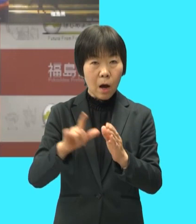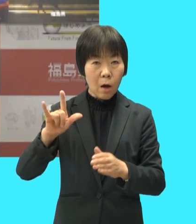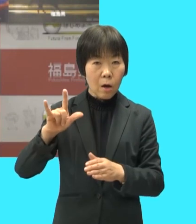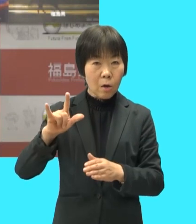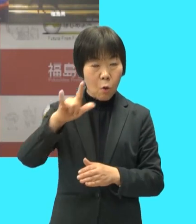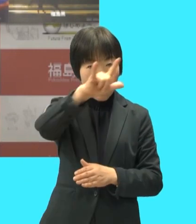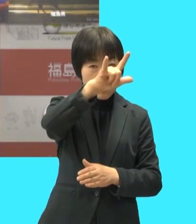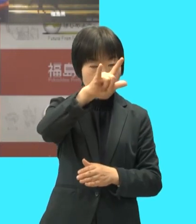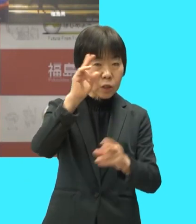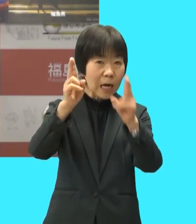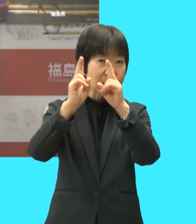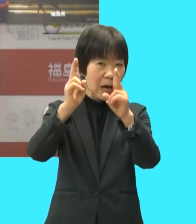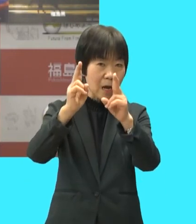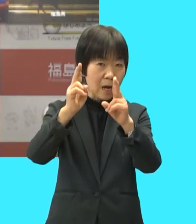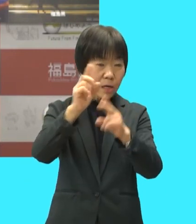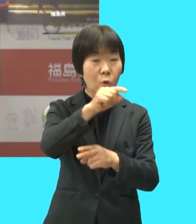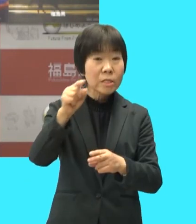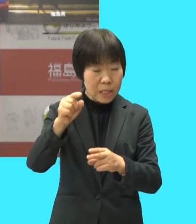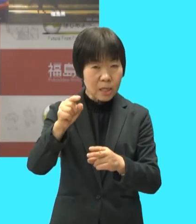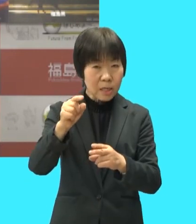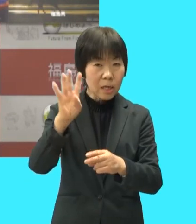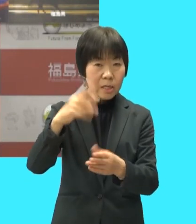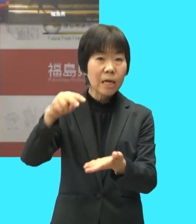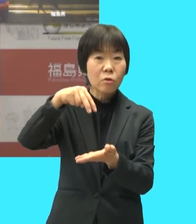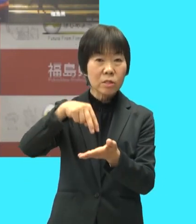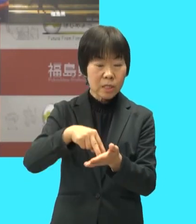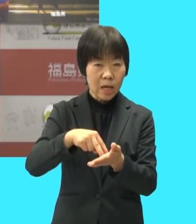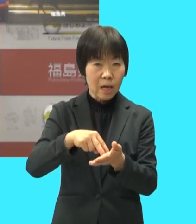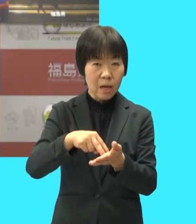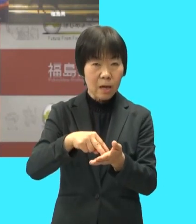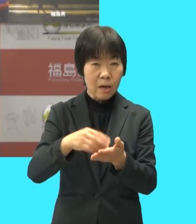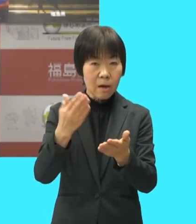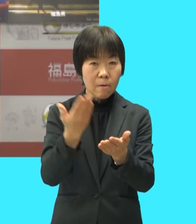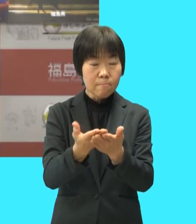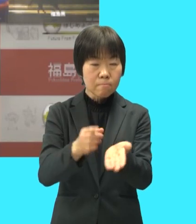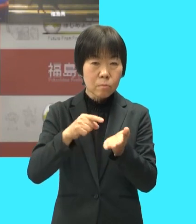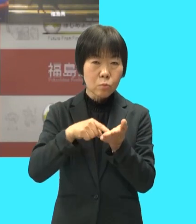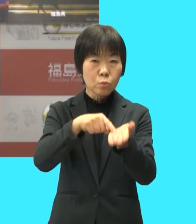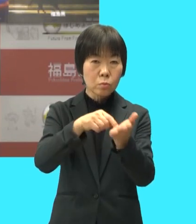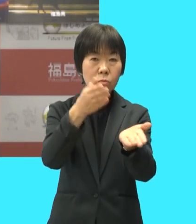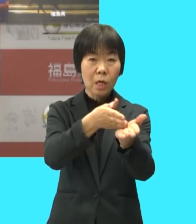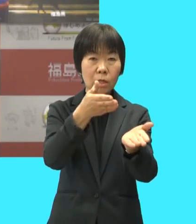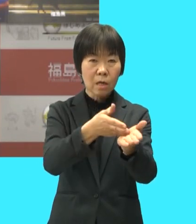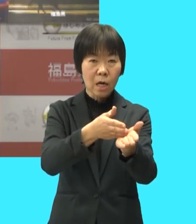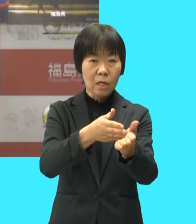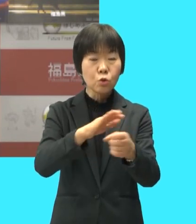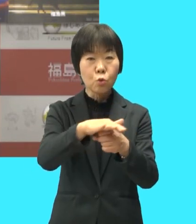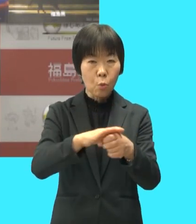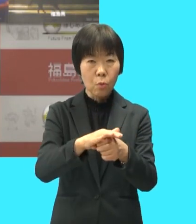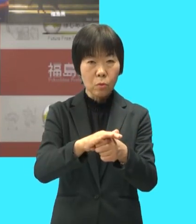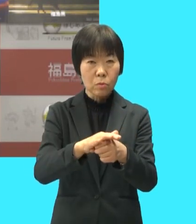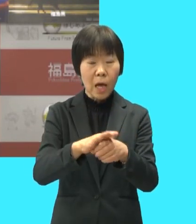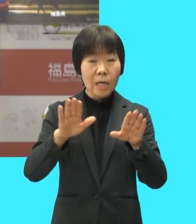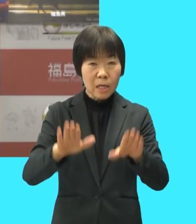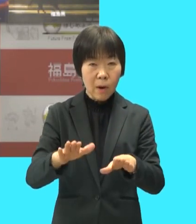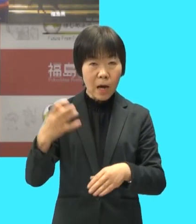の航空会社等にですね、県として強く訴えかけていくことが重要ですので、今それを担当